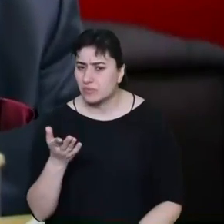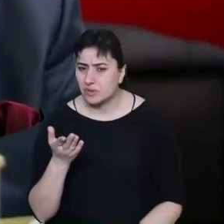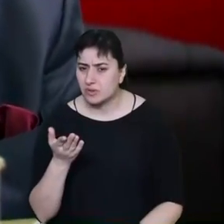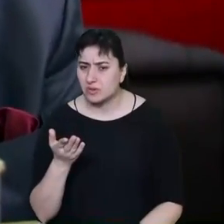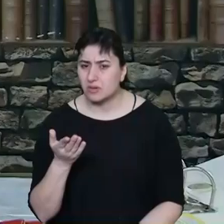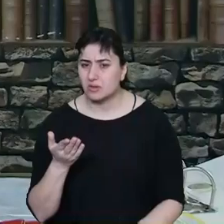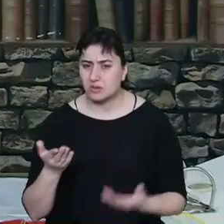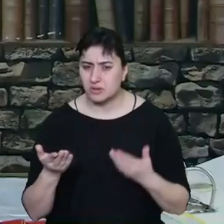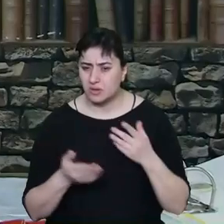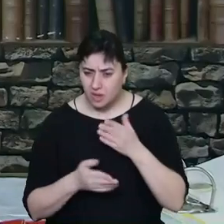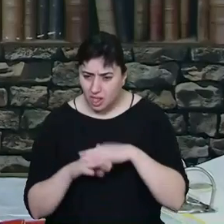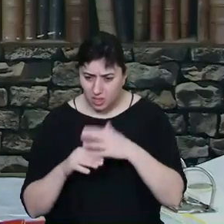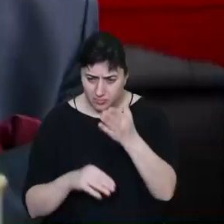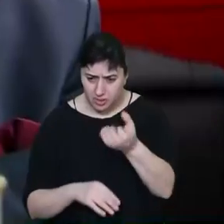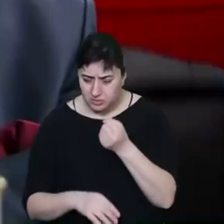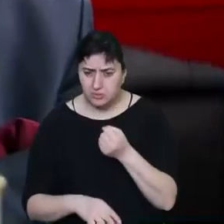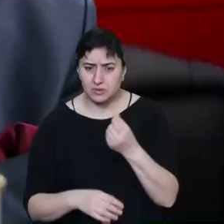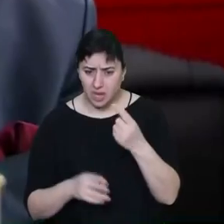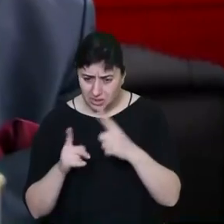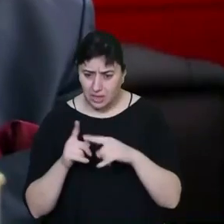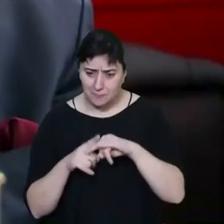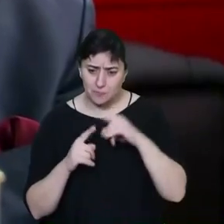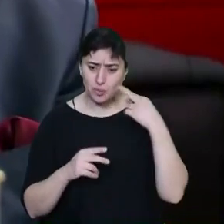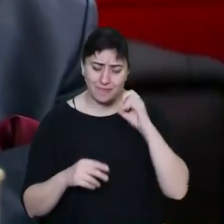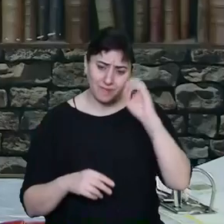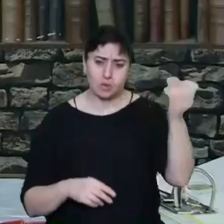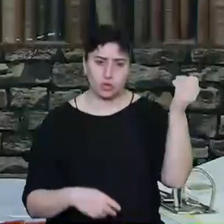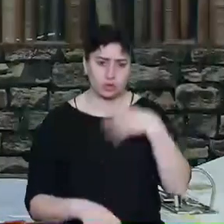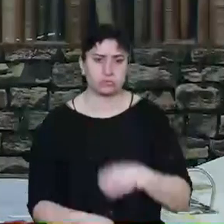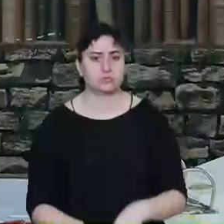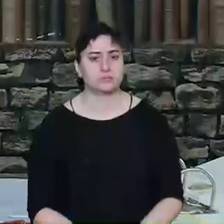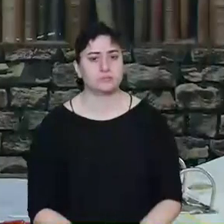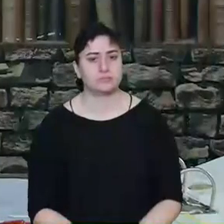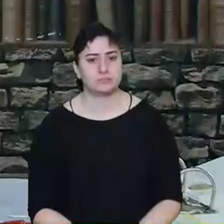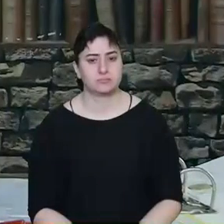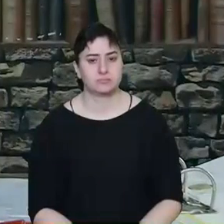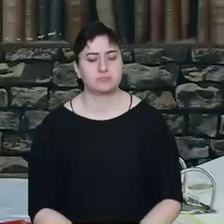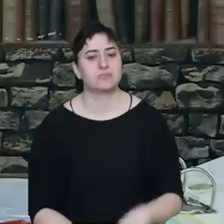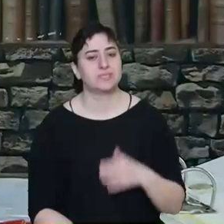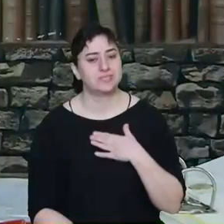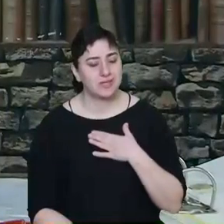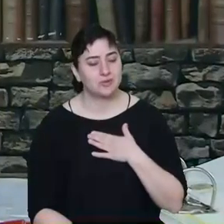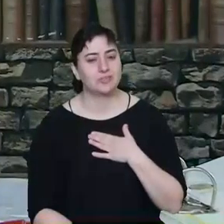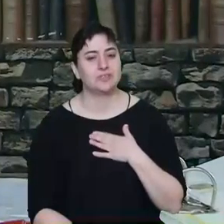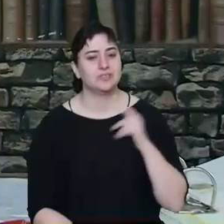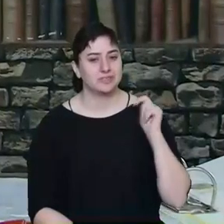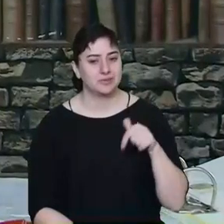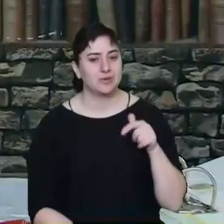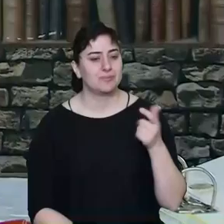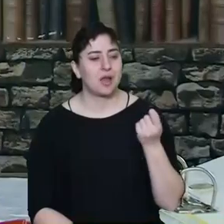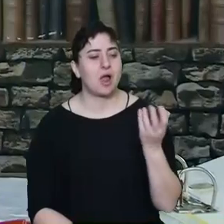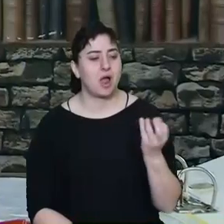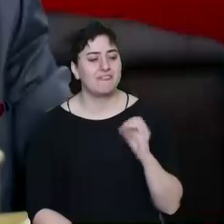var hammallık yapmayı, parayı elden mi alacağız? Ver hesap numarasını yollasınlar. Sessiz ol diye işaret etti. Sağ olun, teşekkür ederiz. Biz şimdi o